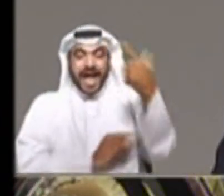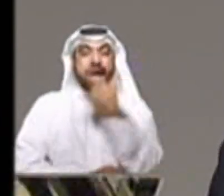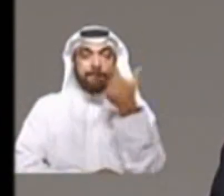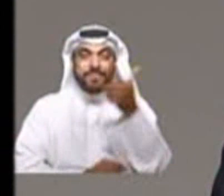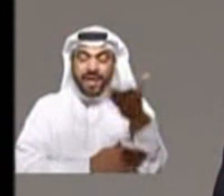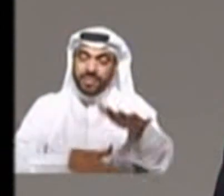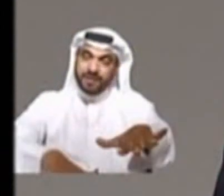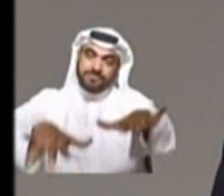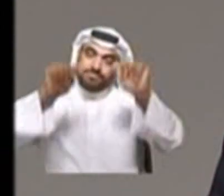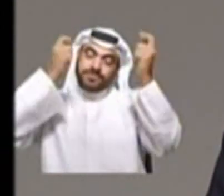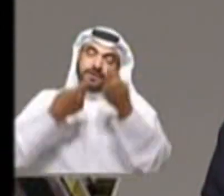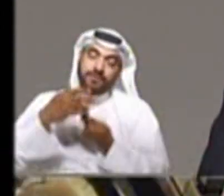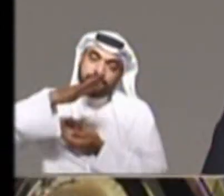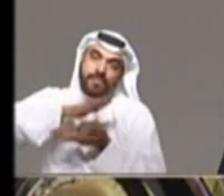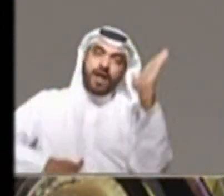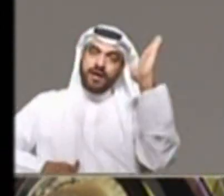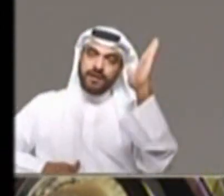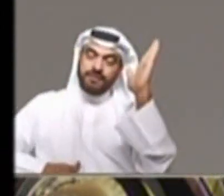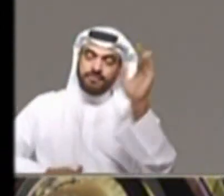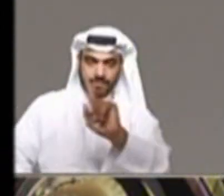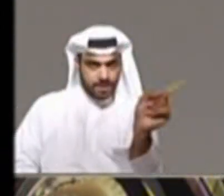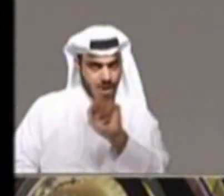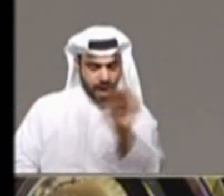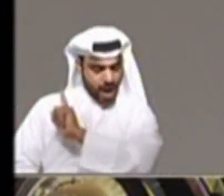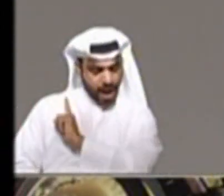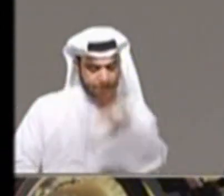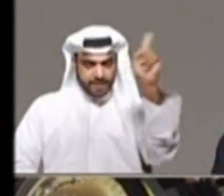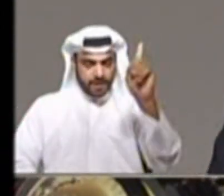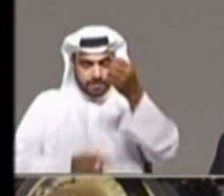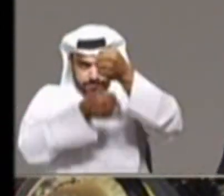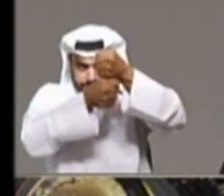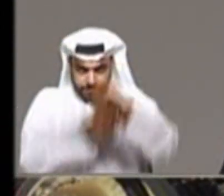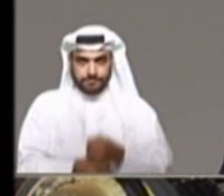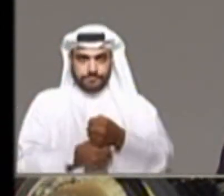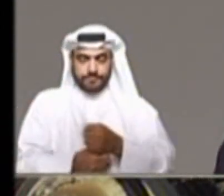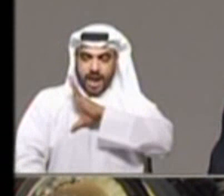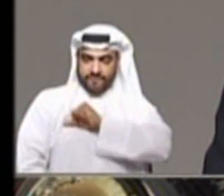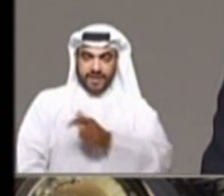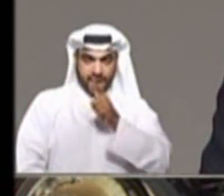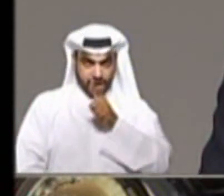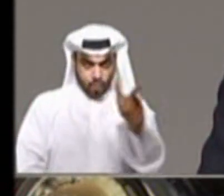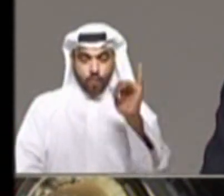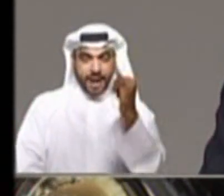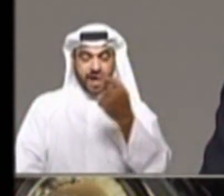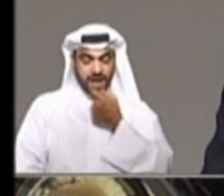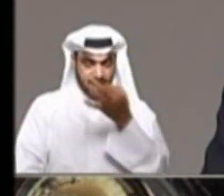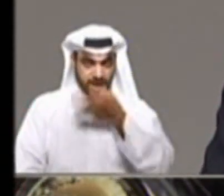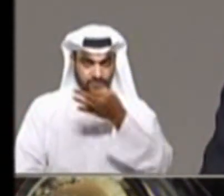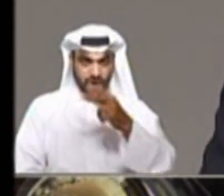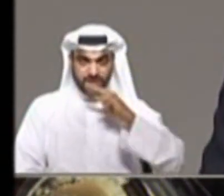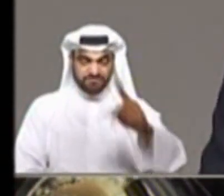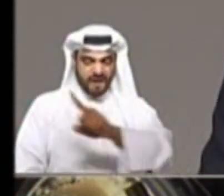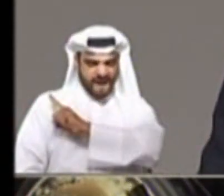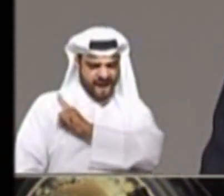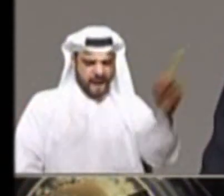ويغادر أرضه إلى المجهول؟ هذا لن يحدث أيها السادة، ونحن نقول العربية هذا عشم